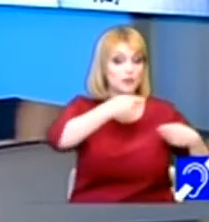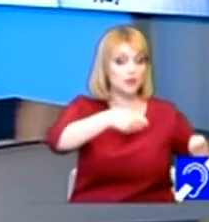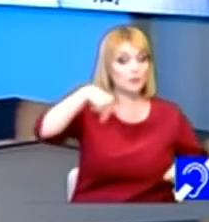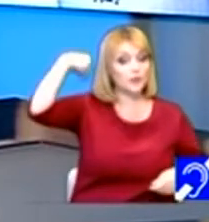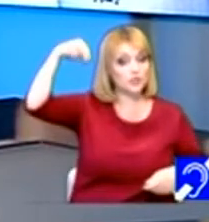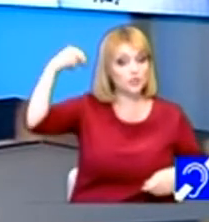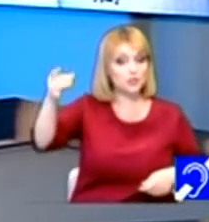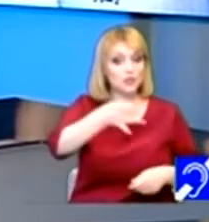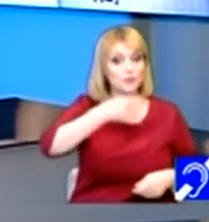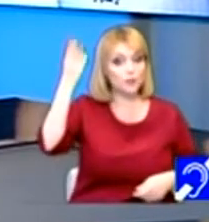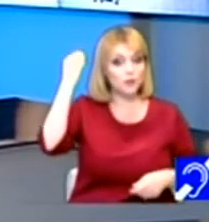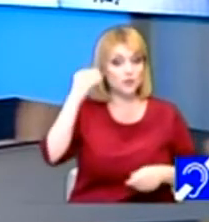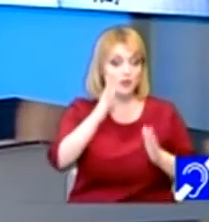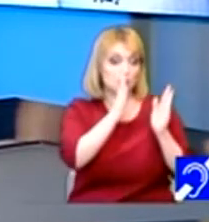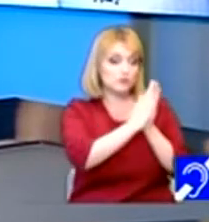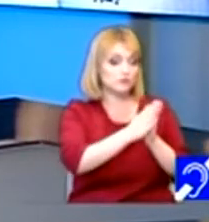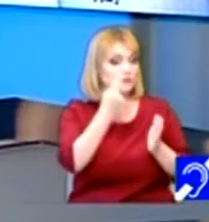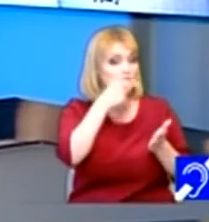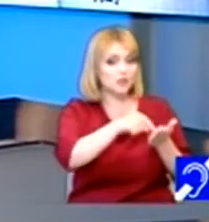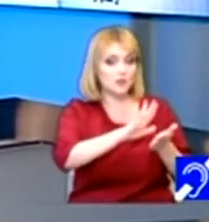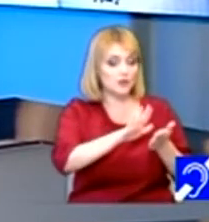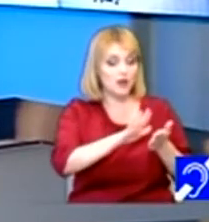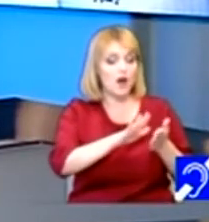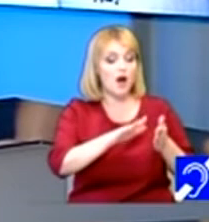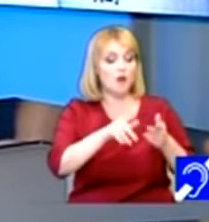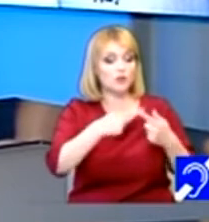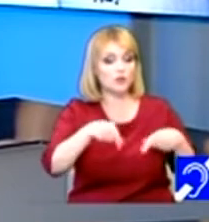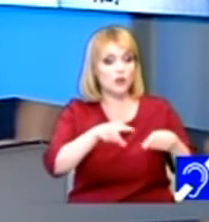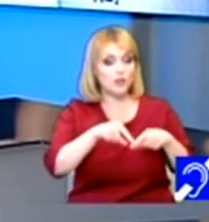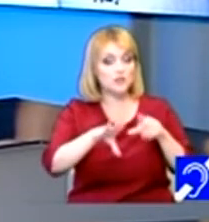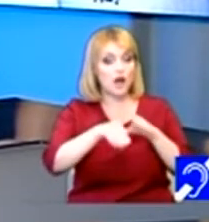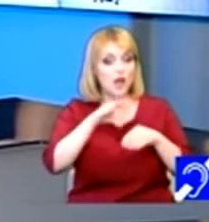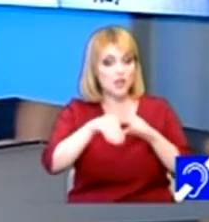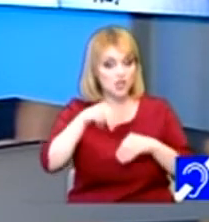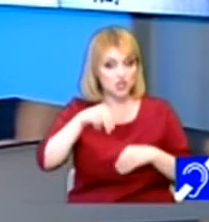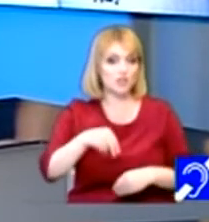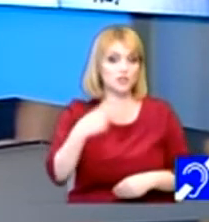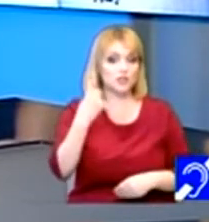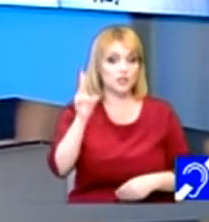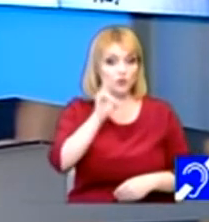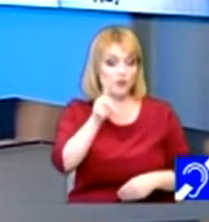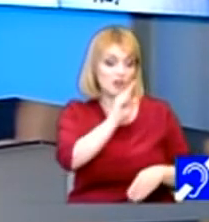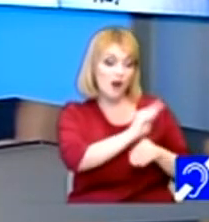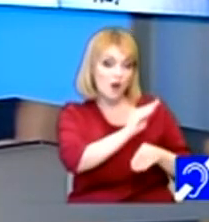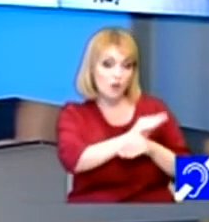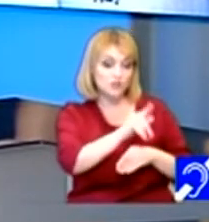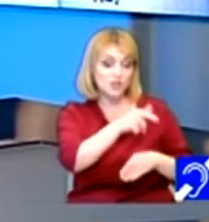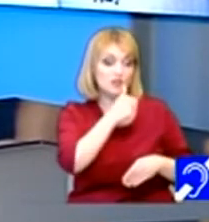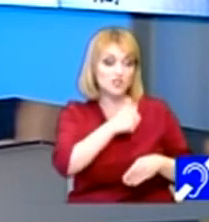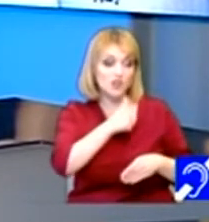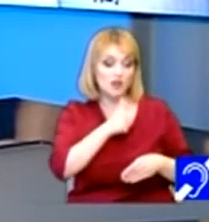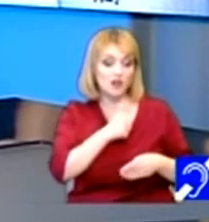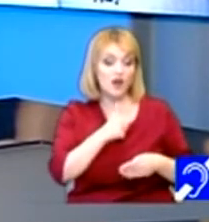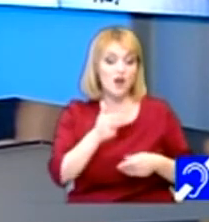președintelui Republicii Moldova să nu se implice în organizarea alegerilor de pe 1 noiembrie. Sandu l-acuză pe Dodon că ar încerca să fraudeze